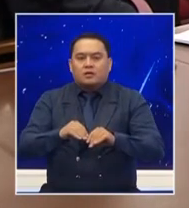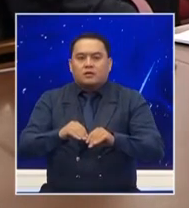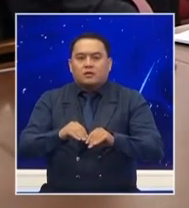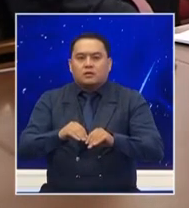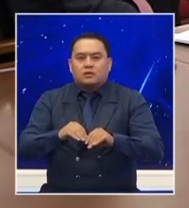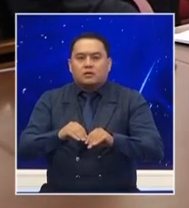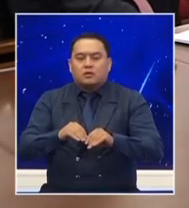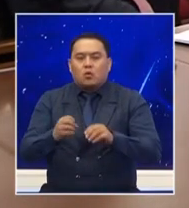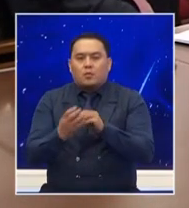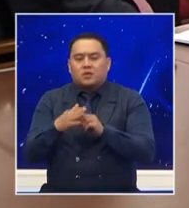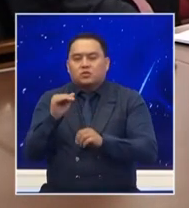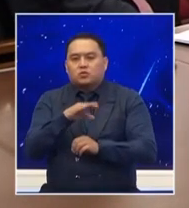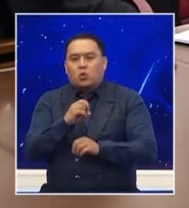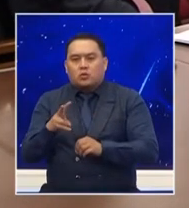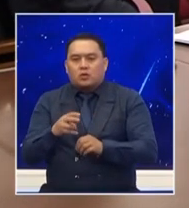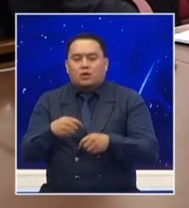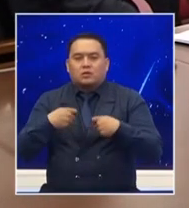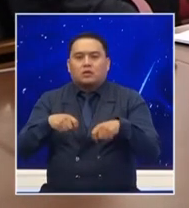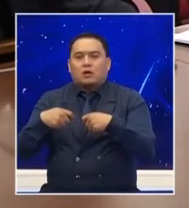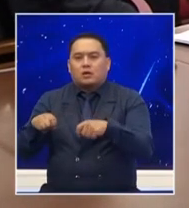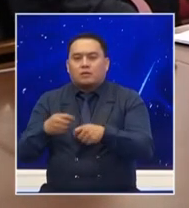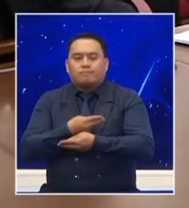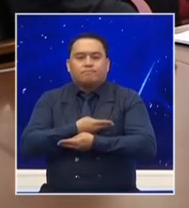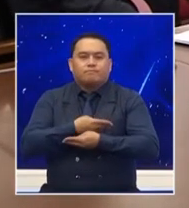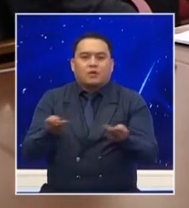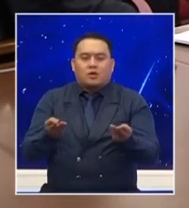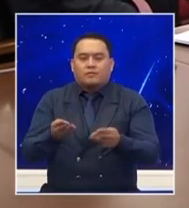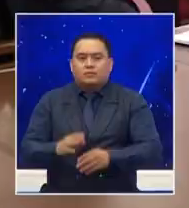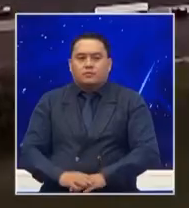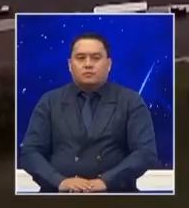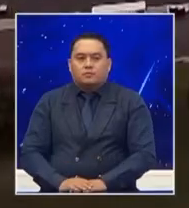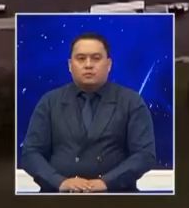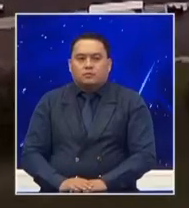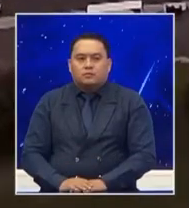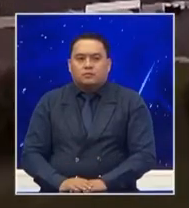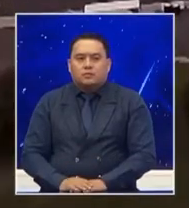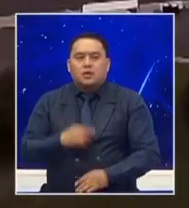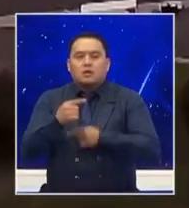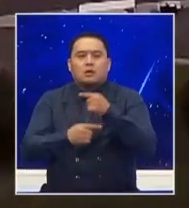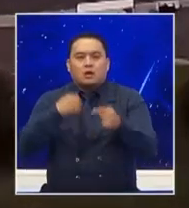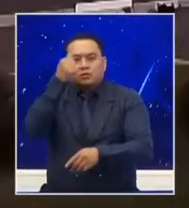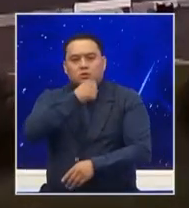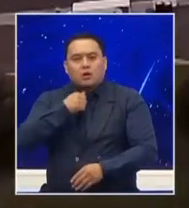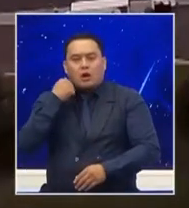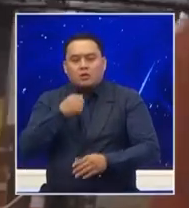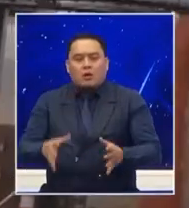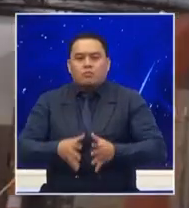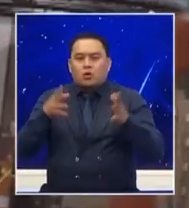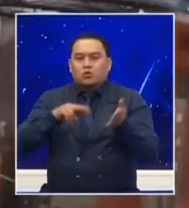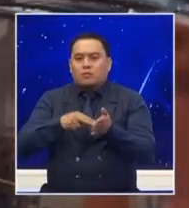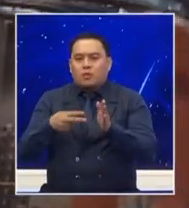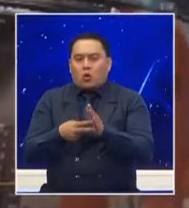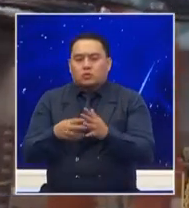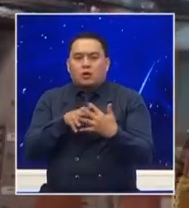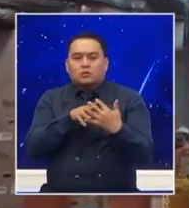15 тонна күріш таратылып, жалпы сомасы 20 миллион теңгеге қайырымдылық көмек көрсетілді. Келер жылға да жоспар ауқымды. Өңірдегі